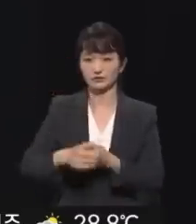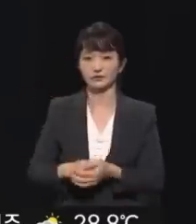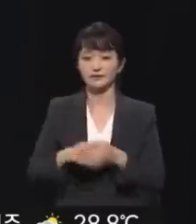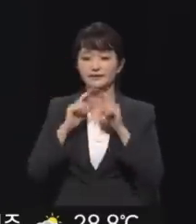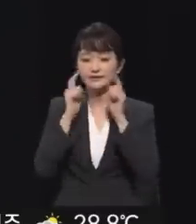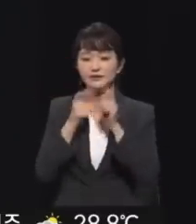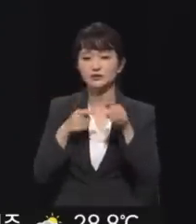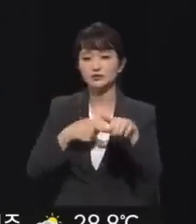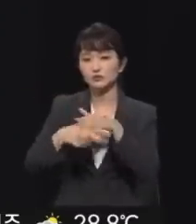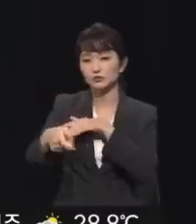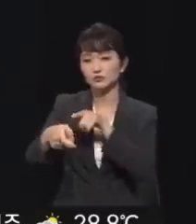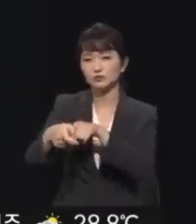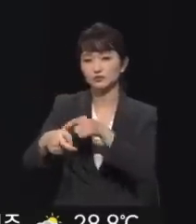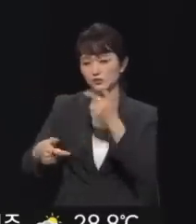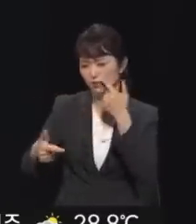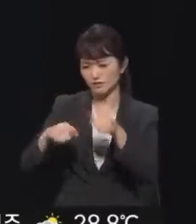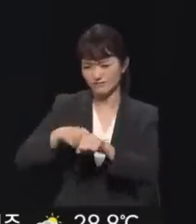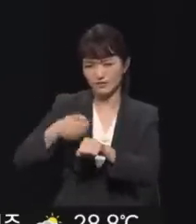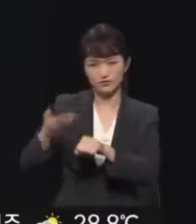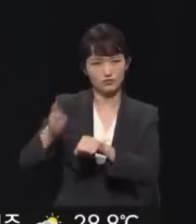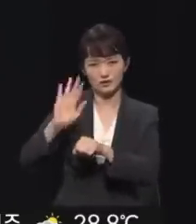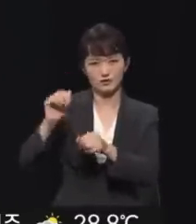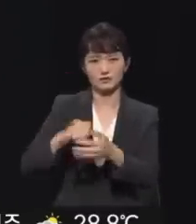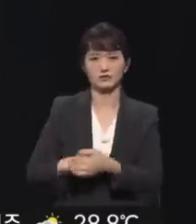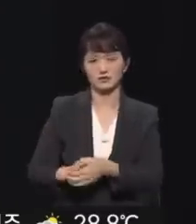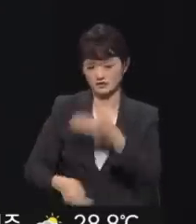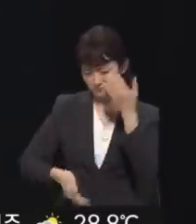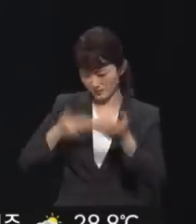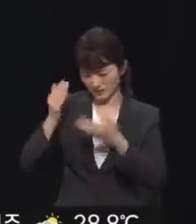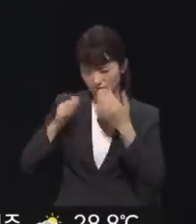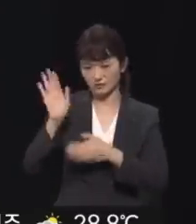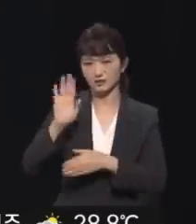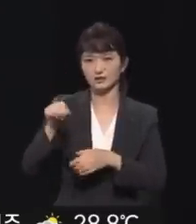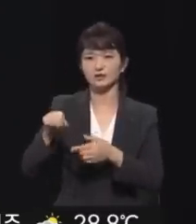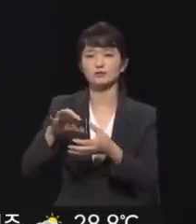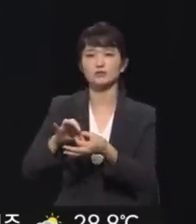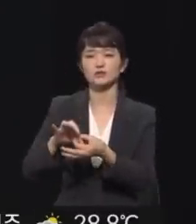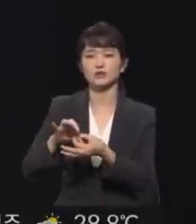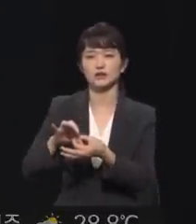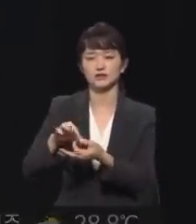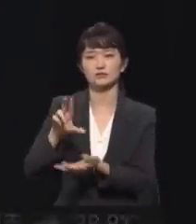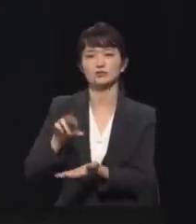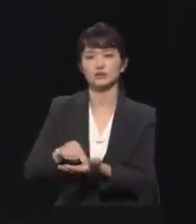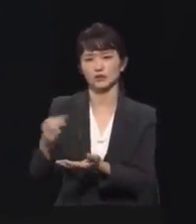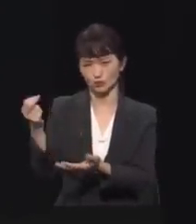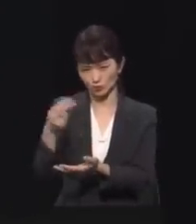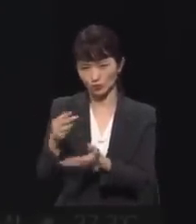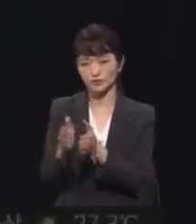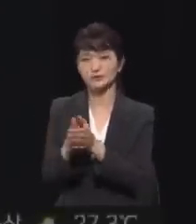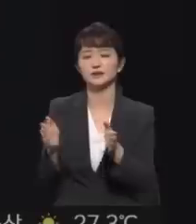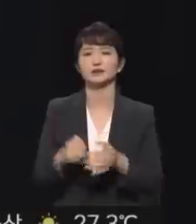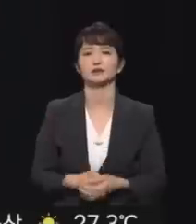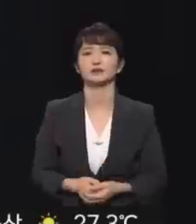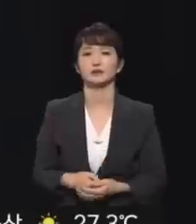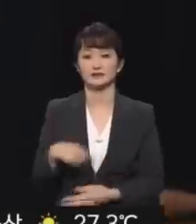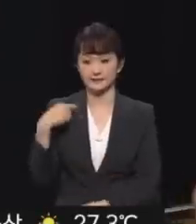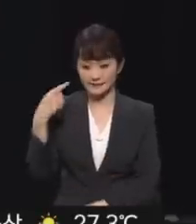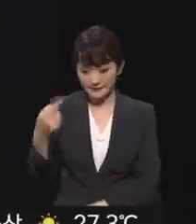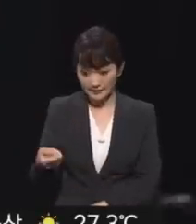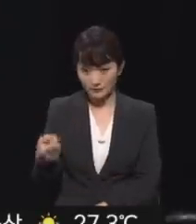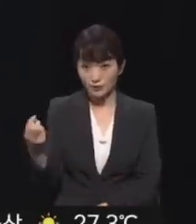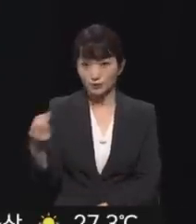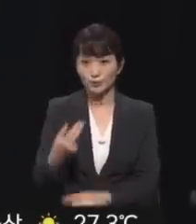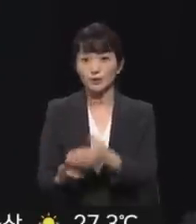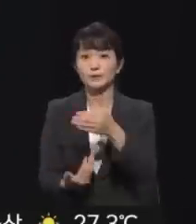했을 때도 일벌백계 하지 않고 끝까지 이걸 파헤치지 않았잖아요 그래서 이 문제가 제발 되는 거거든요 다음에 한번더 터지면 야 정말